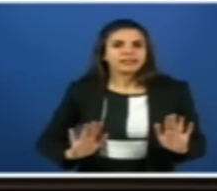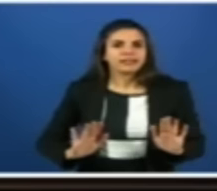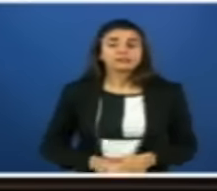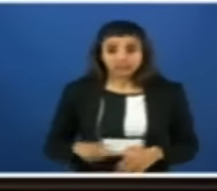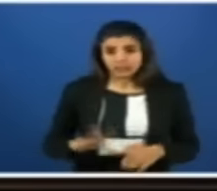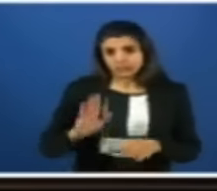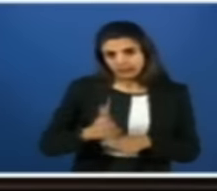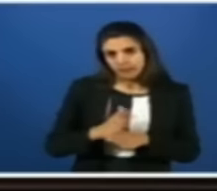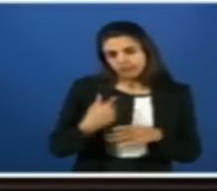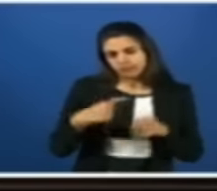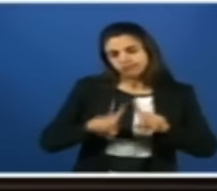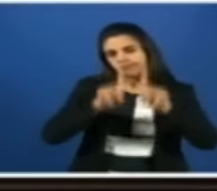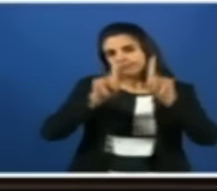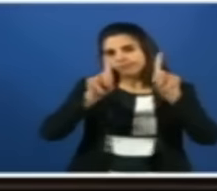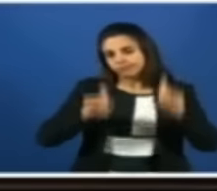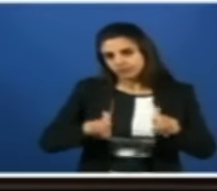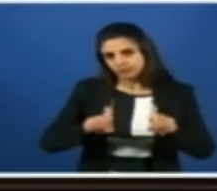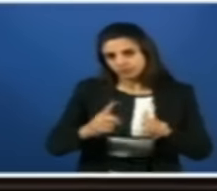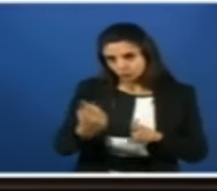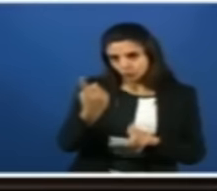Neden?